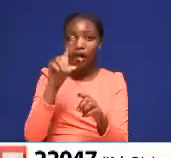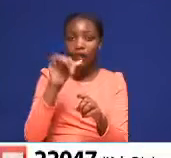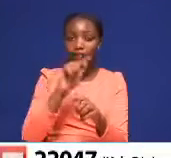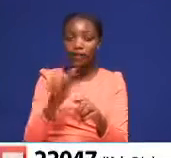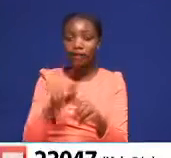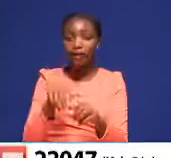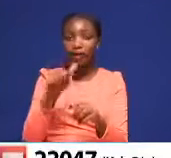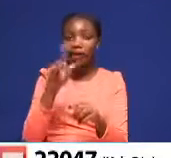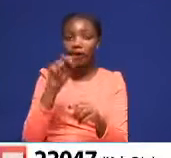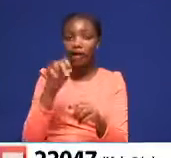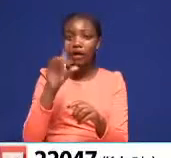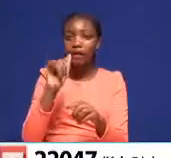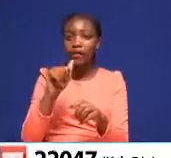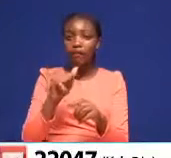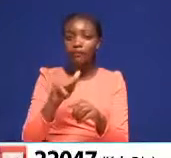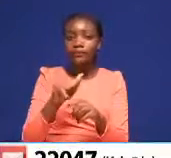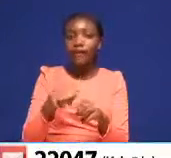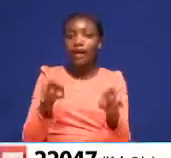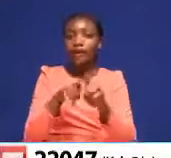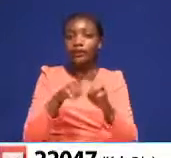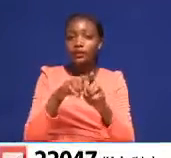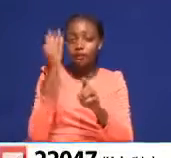@kilemi_andrin na vile vile Facebook ni